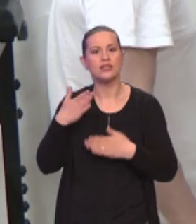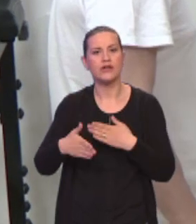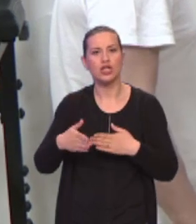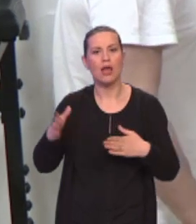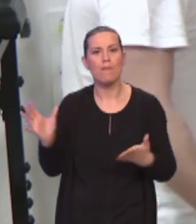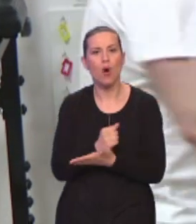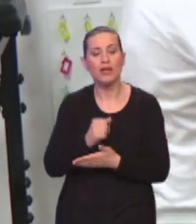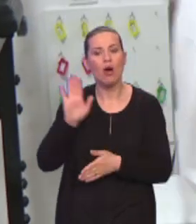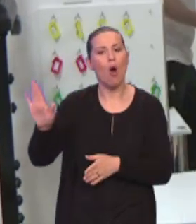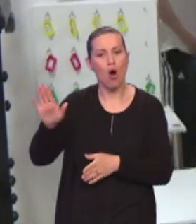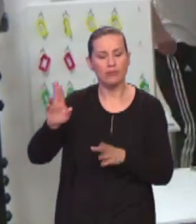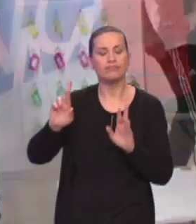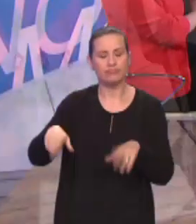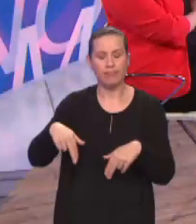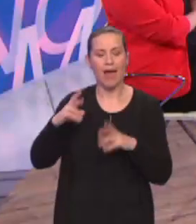Josipa ima nade.